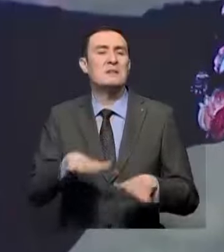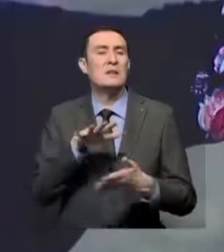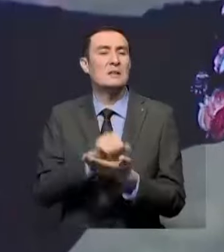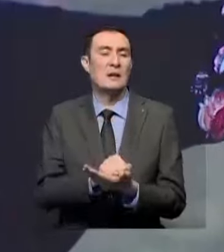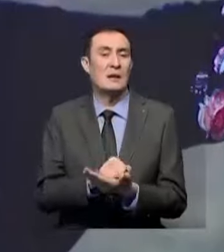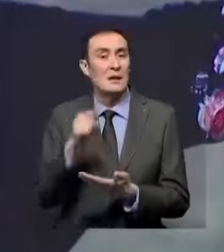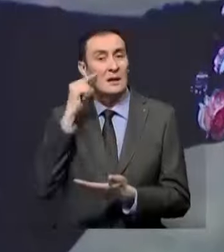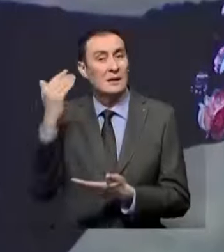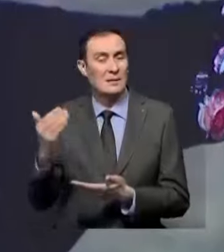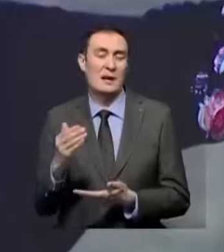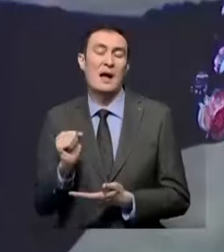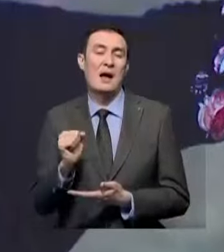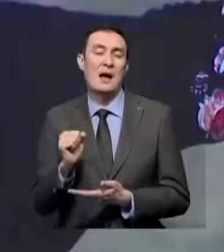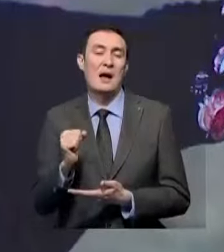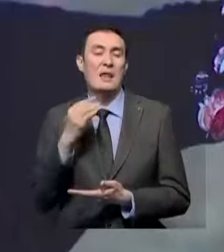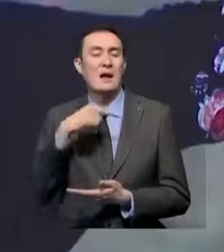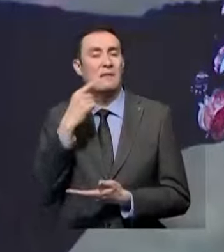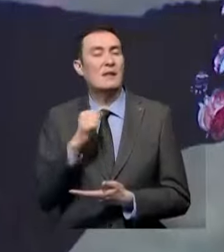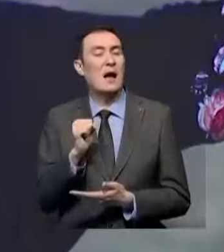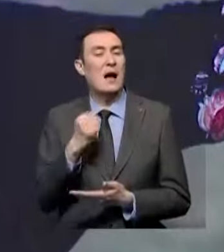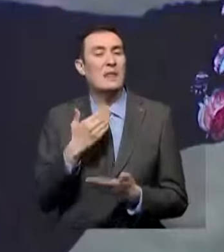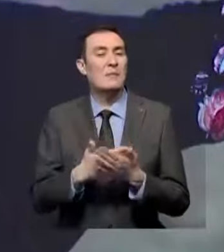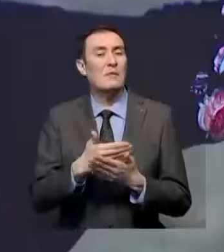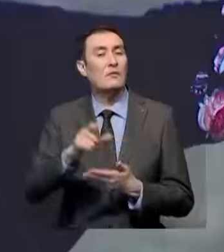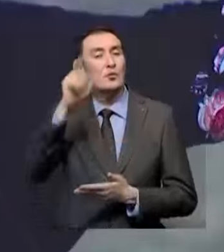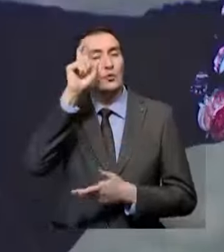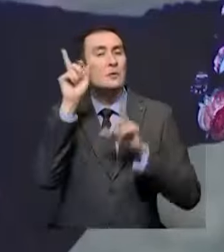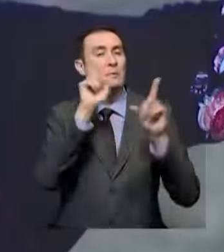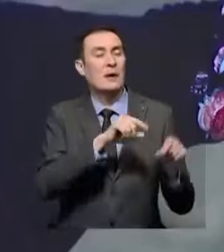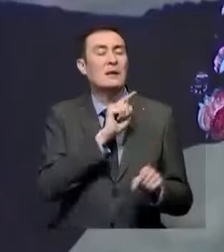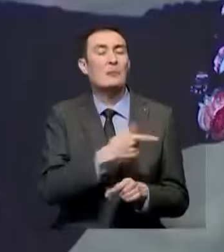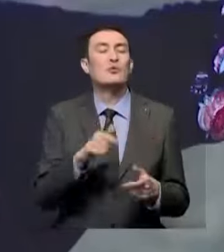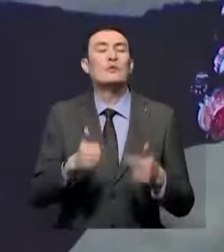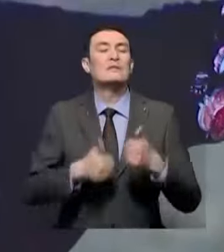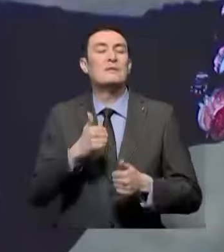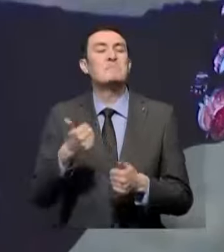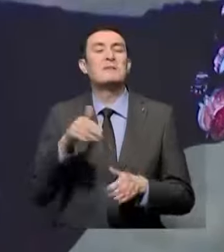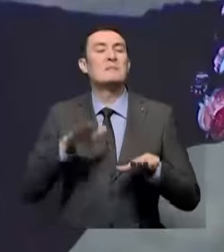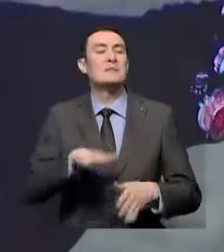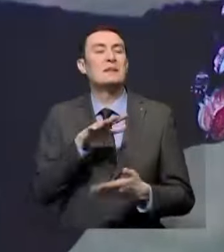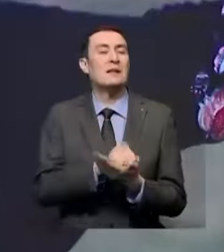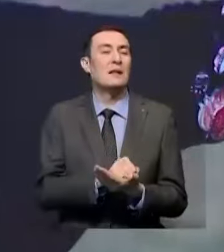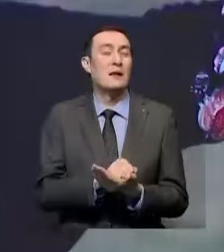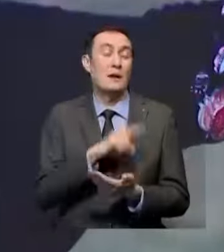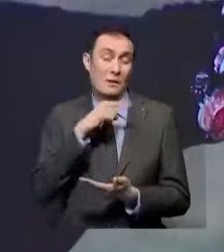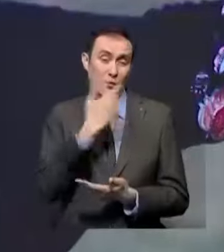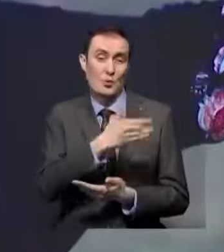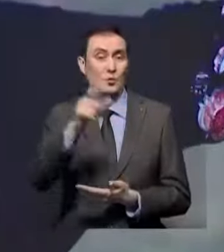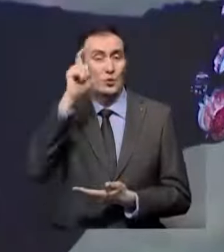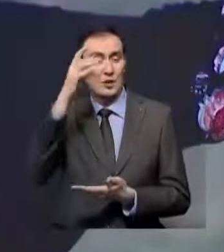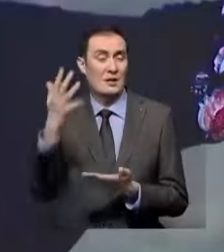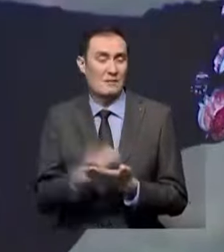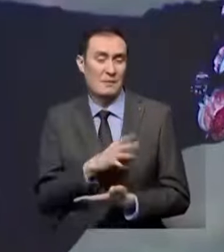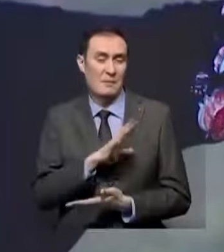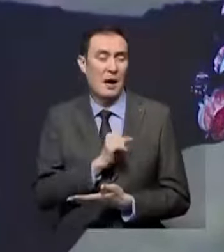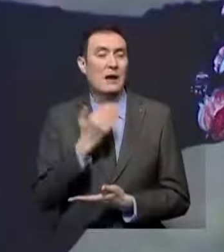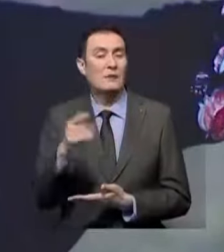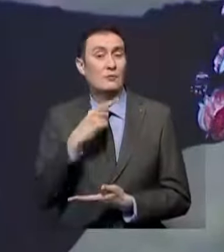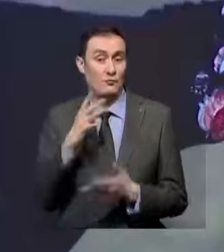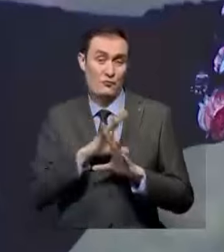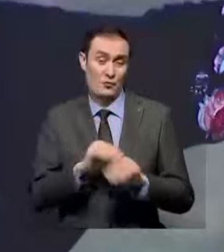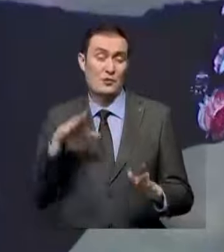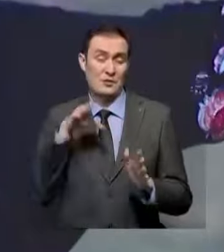говорю, кыргызка. Он говорит, а вот в Турции ты была, говорит, кто на соревнованиях первое место занял? Я говорю, турчанка. Он говорит, ну